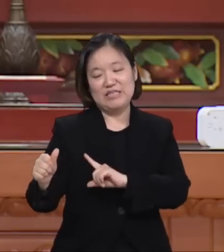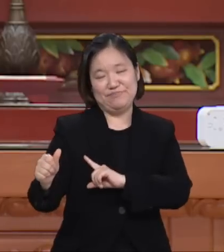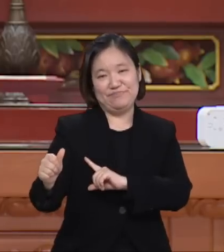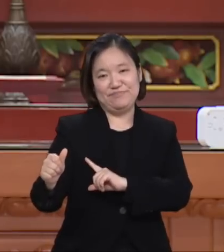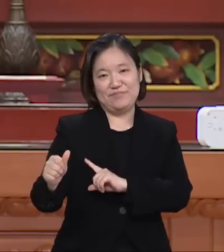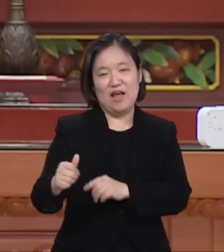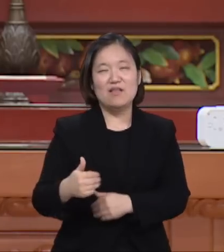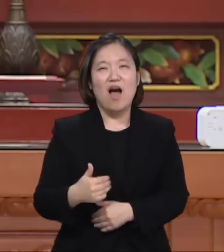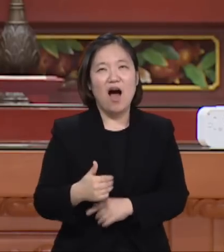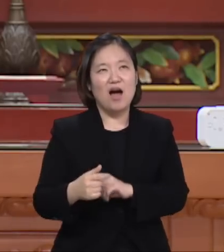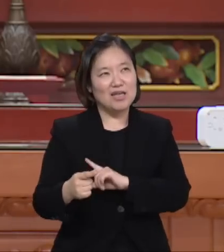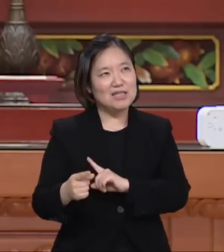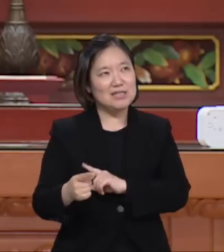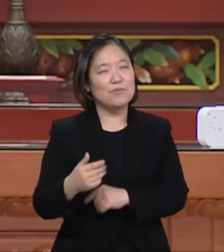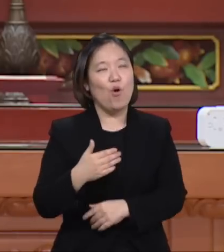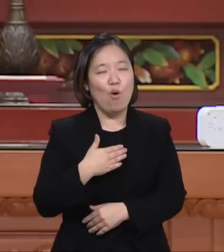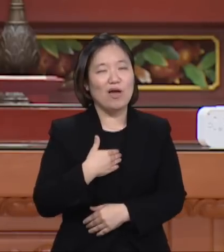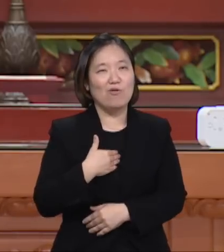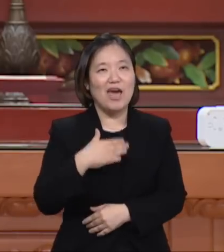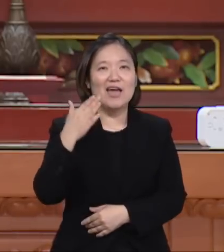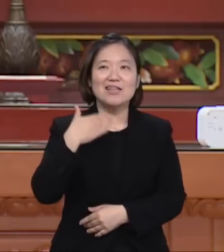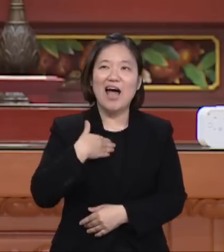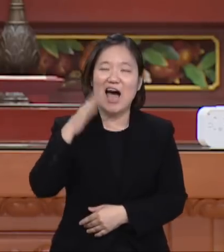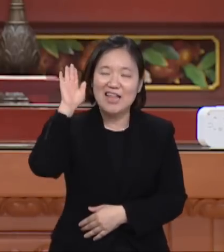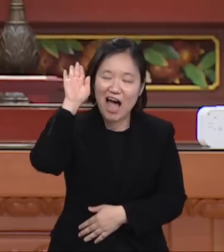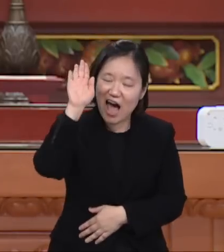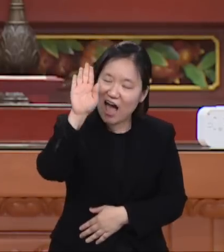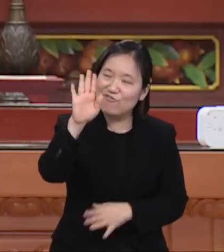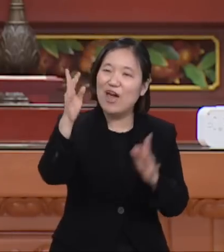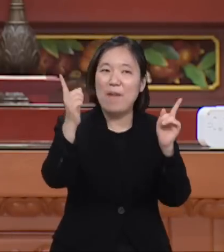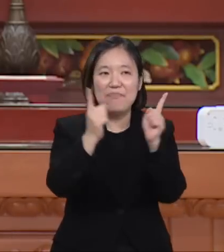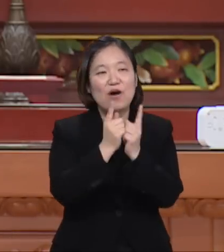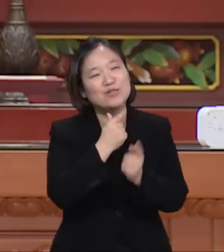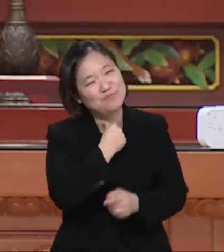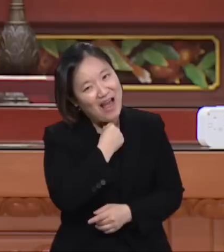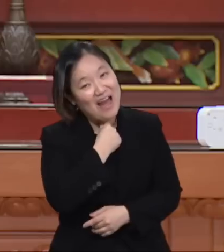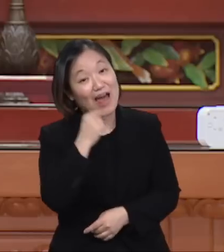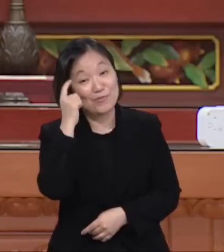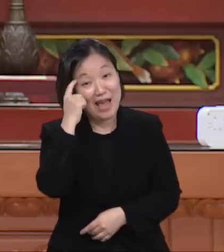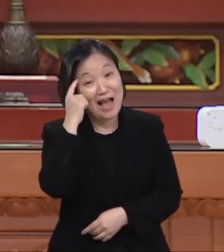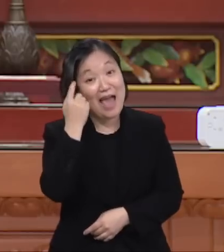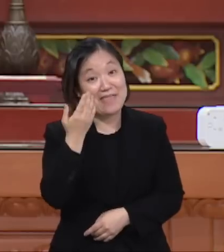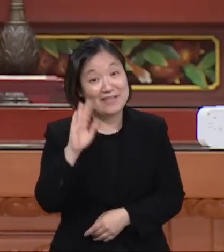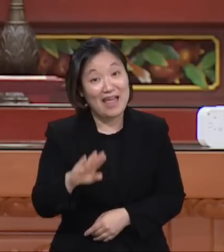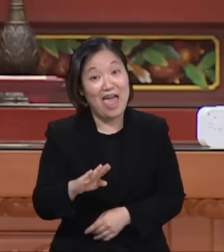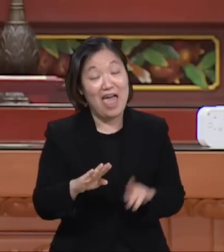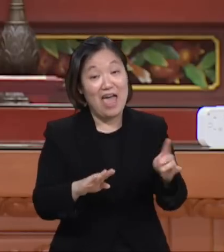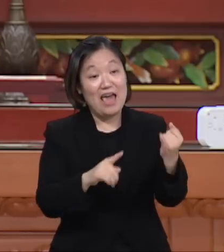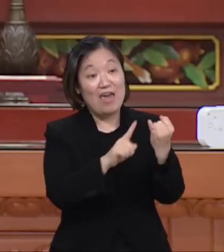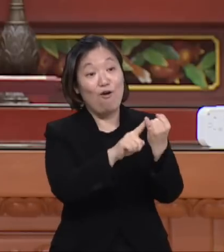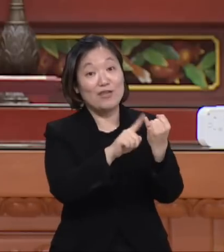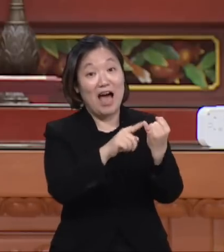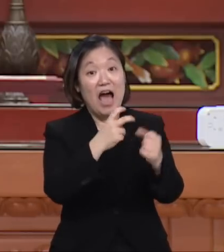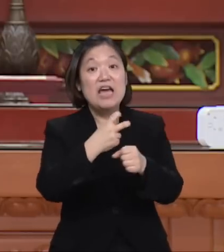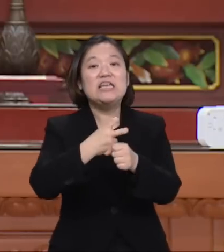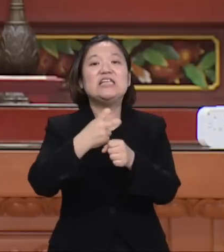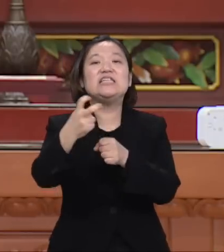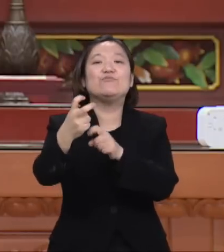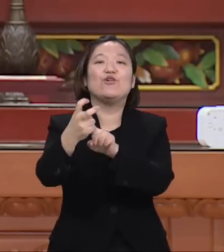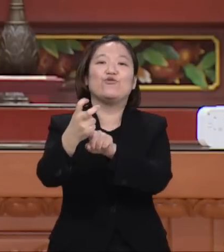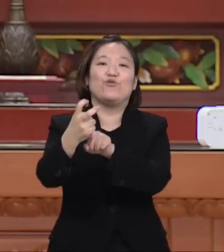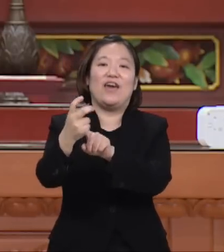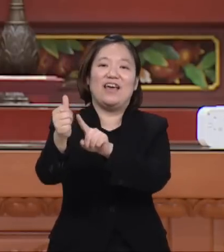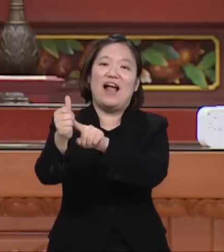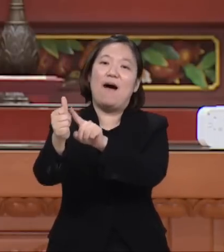언젠가 볼 수 있으면 내가 꼭 봐야지 했는데 자 결론만 말씀드리면 20년 후에 결국 만나게 돼요